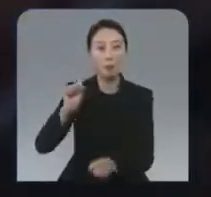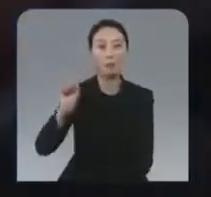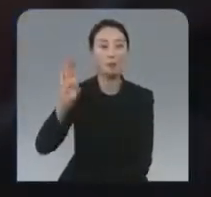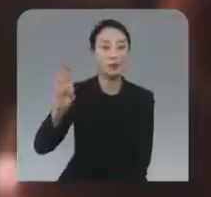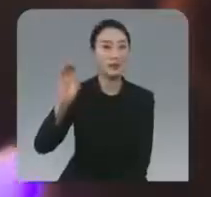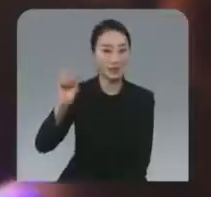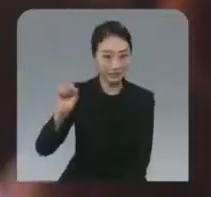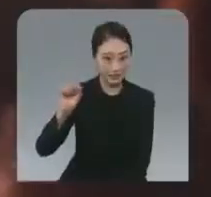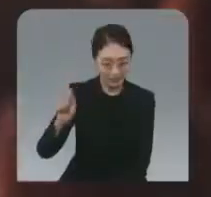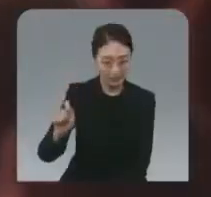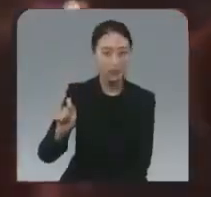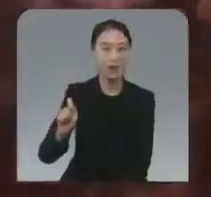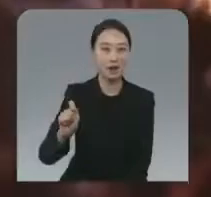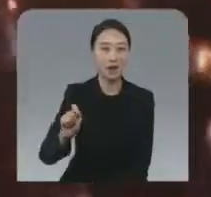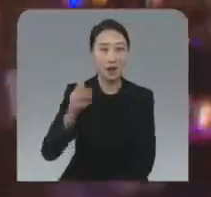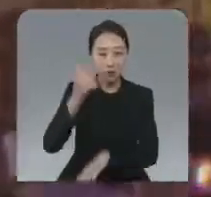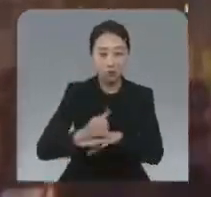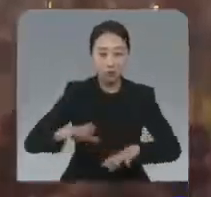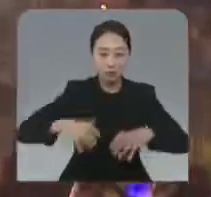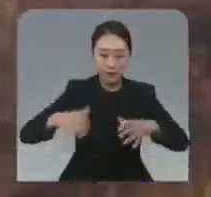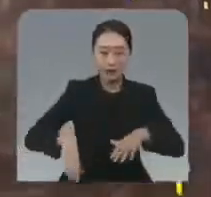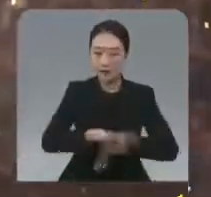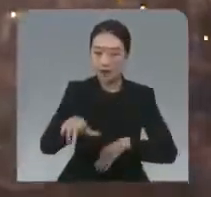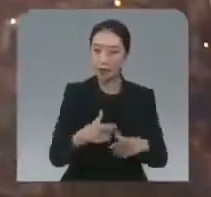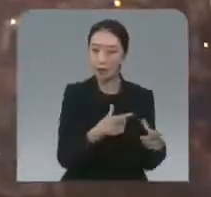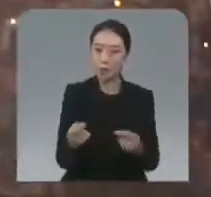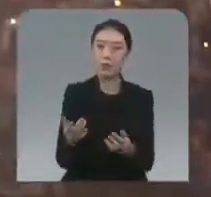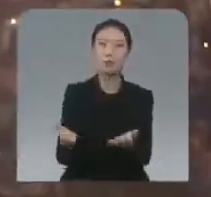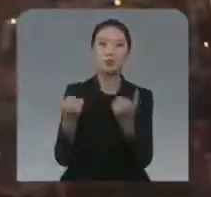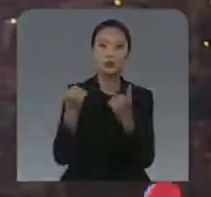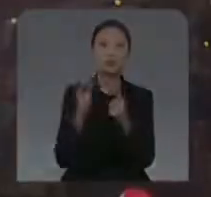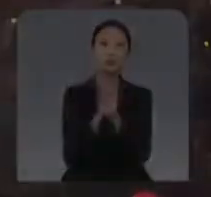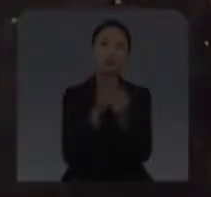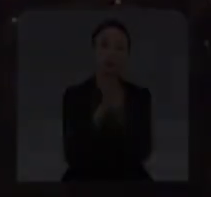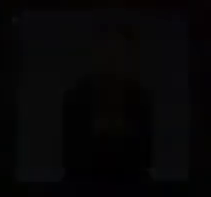đều đang ủng hộ Busan giành quyền đăng cai Thành Công Triển lãm thế giới vào năm 2030